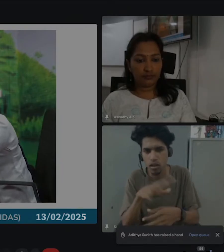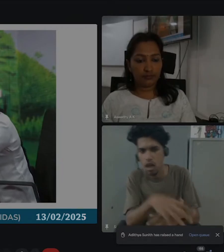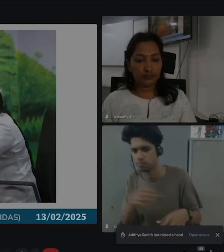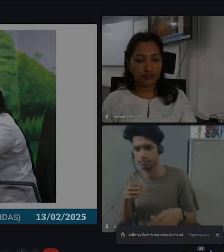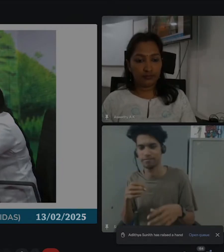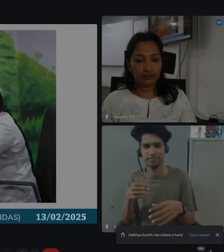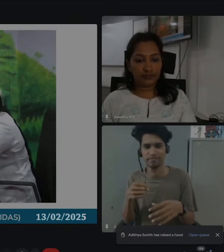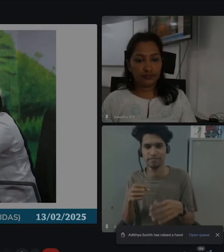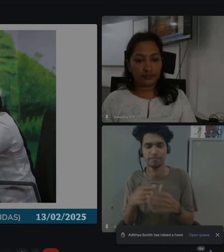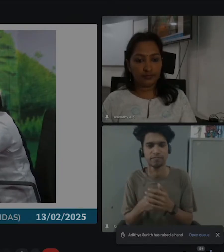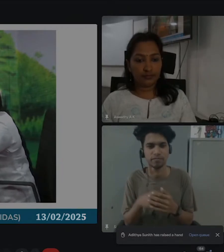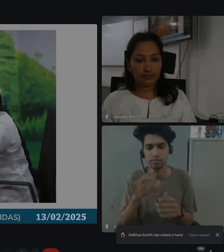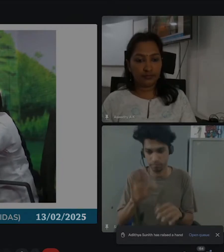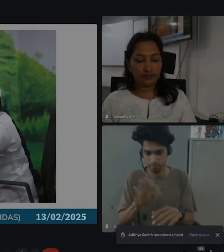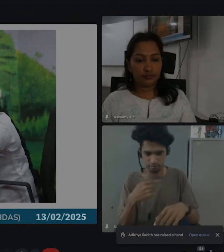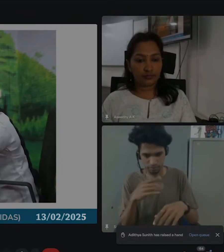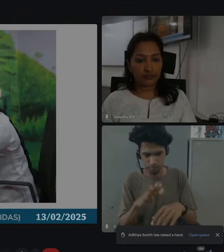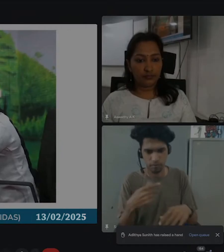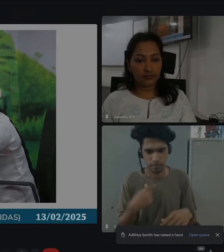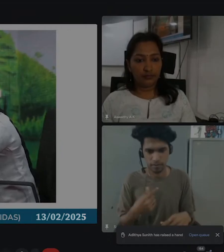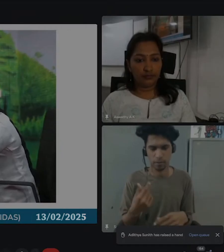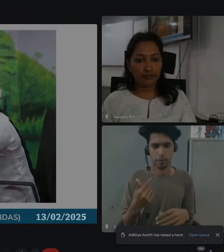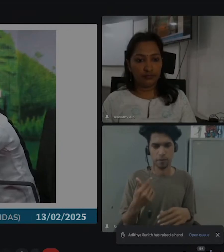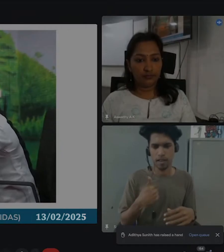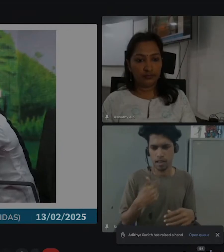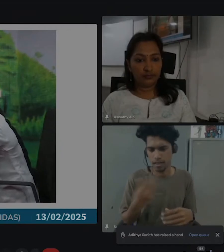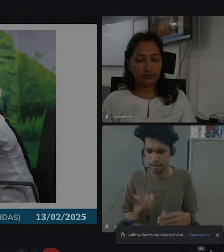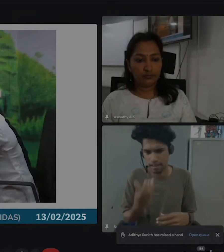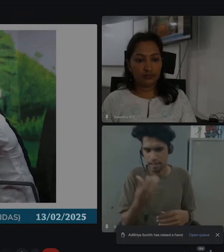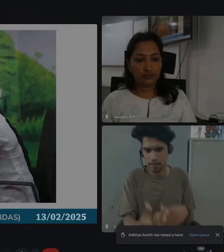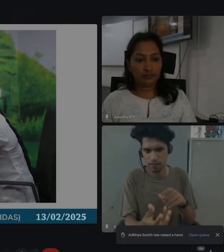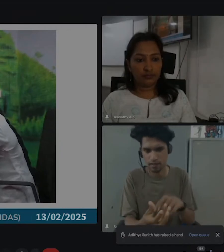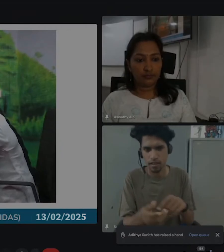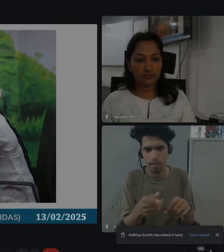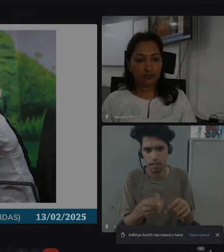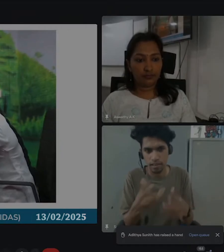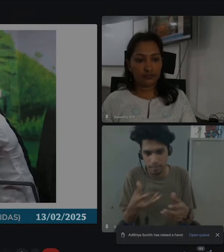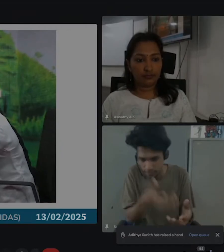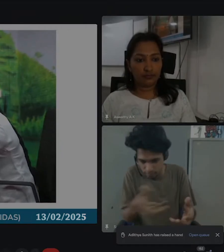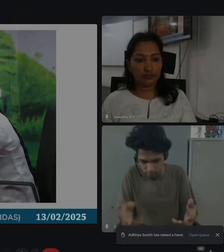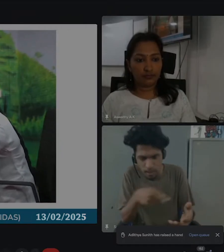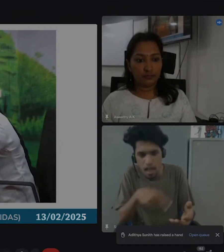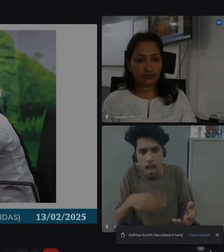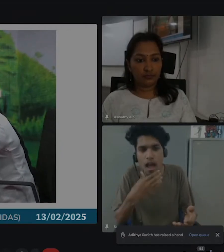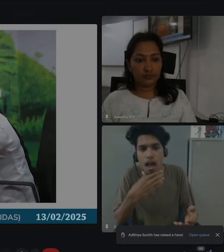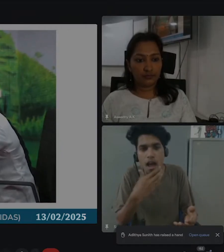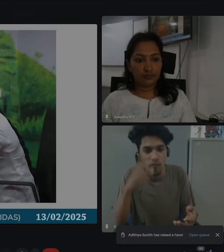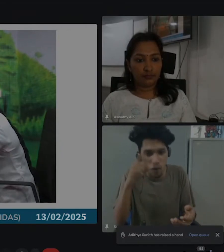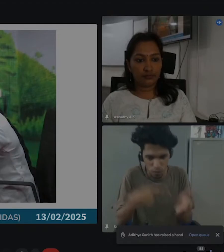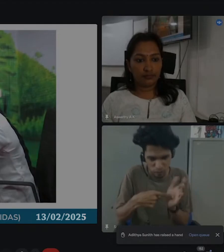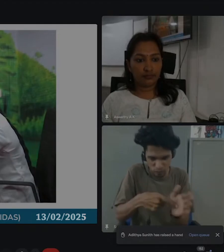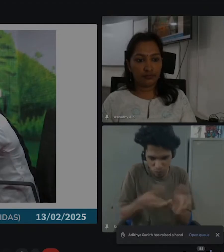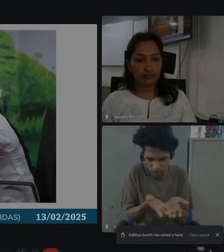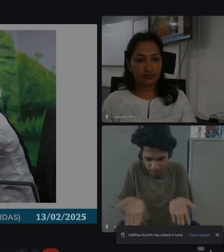പിടിച്ചേ. വാവേ ചേച്ചിക്ക് ഇതിലേത് ആപ്പിൾ എന്നൊന്ന് കാണിച്ചു തരുമോ? ഈ പിക്ചറിൽ ഏതാ ആപ്പിൾ എന്ന്?